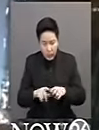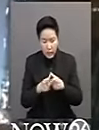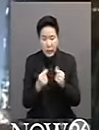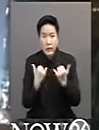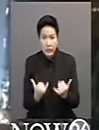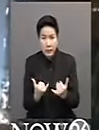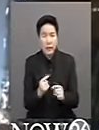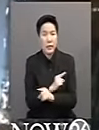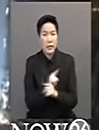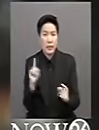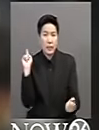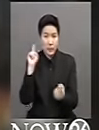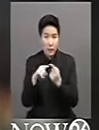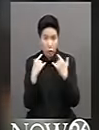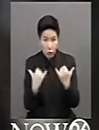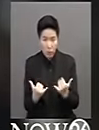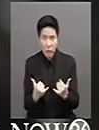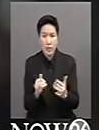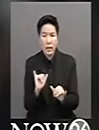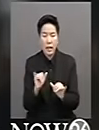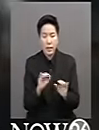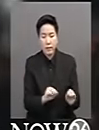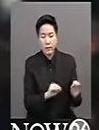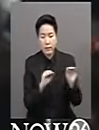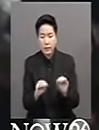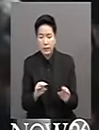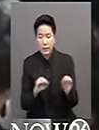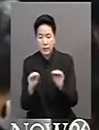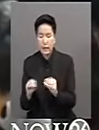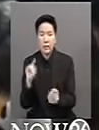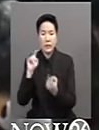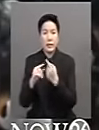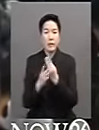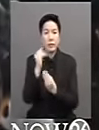คดีนี้แต่ว่าจนถึงขนาดนี้ก็ยังมีการเลื่อนการให้การไปจนถึงสัปดาห์หน้าครับ